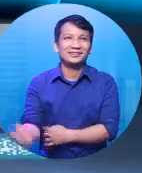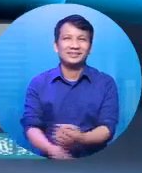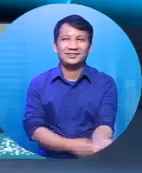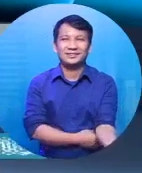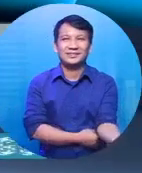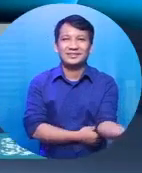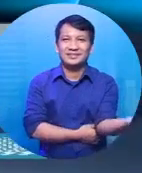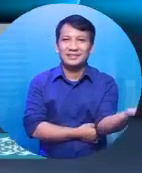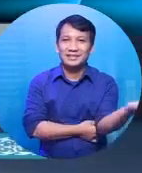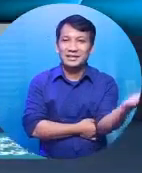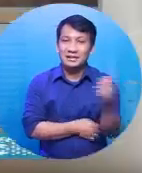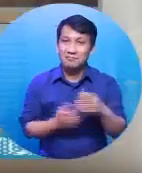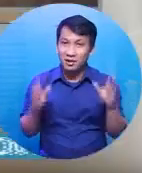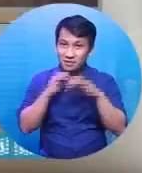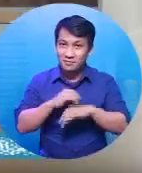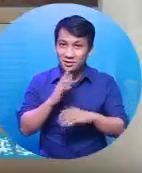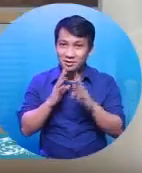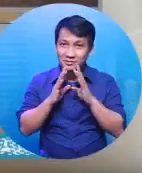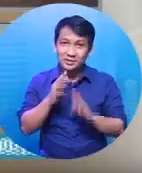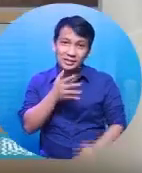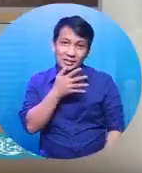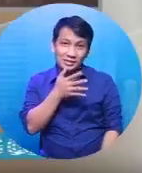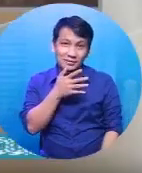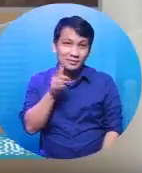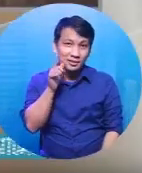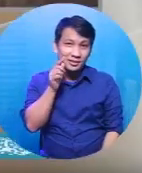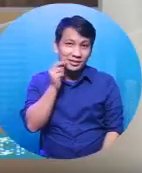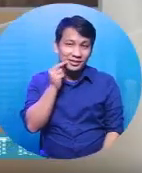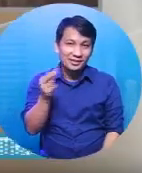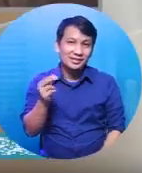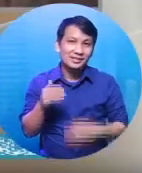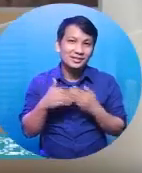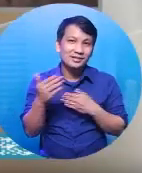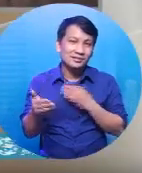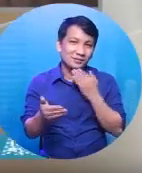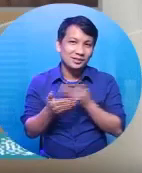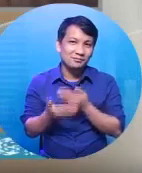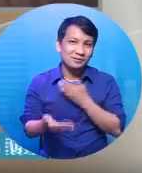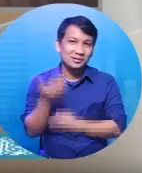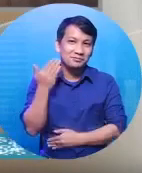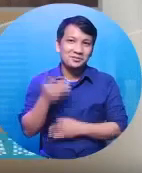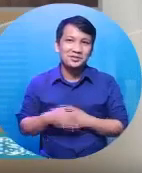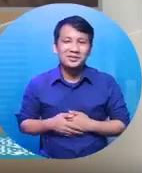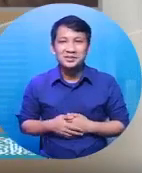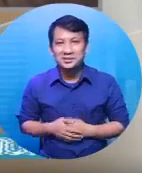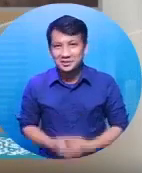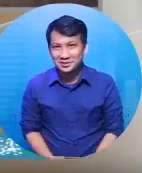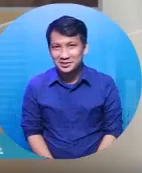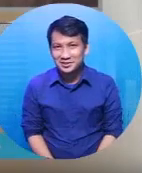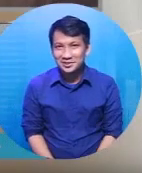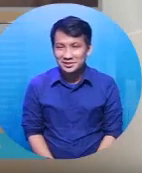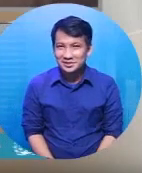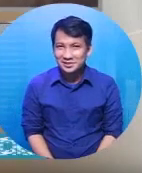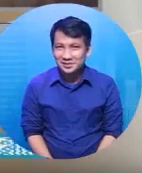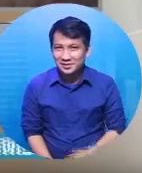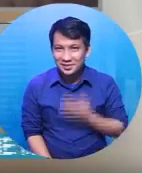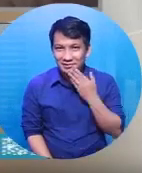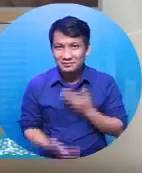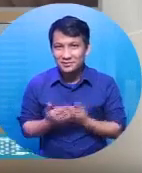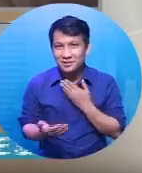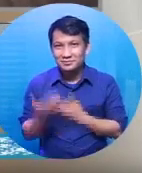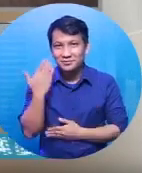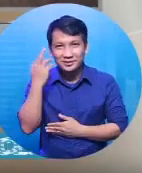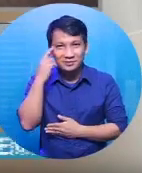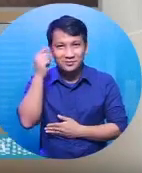Makakausap po natin si Nanay Lailani Elicano. Nay, magandang umaga po. Magandang umaga po, Sir